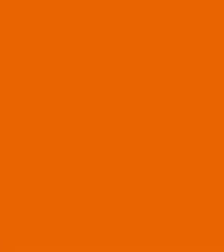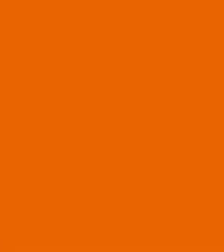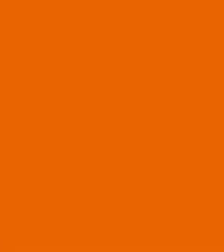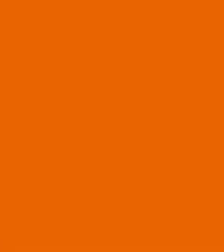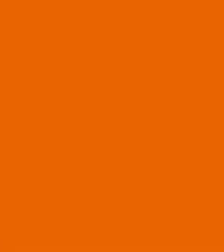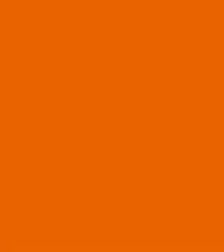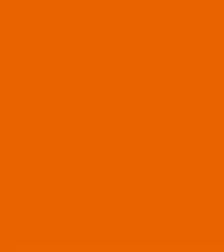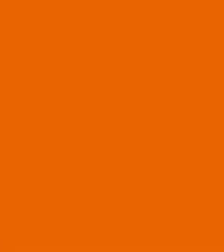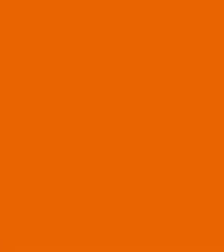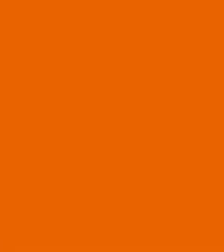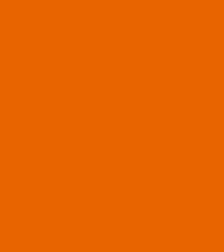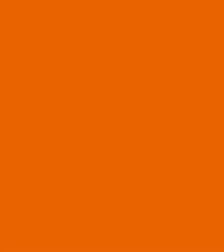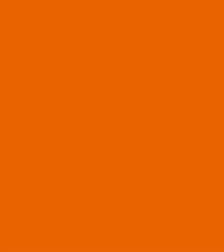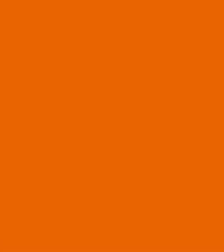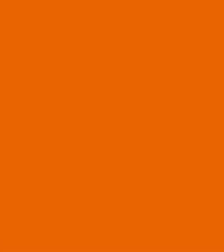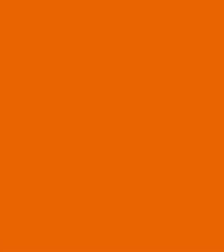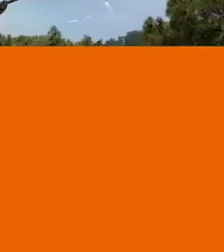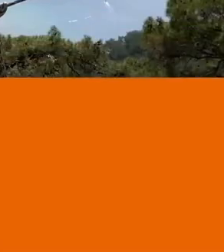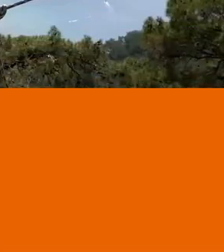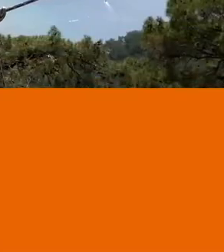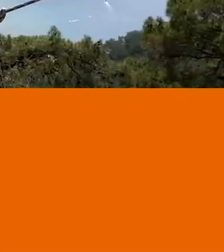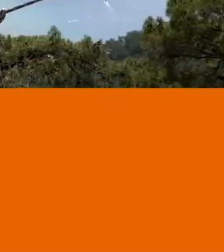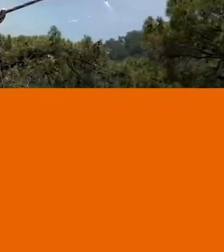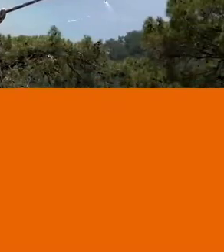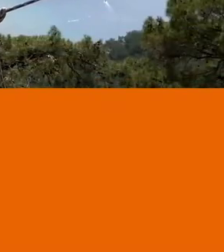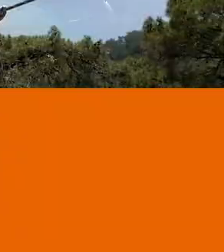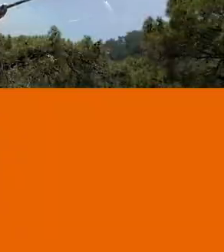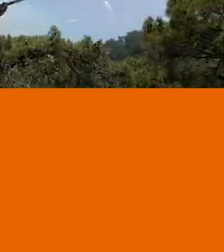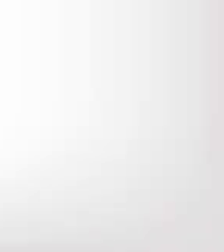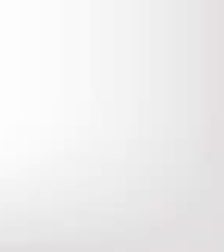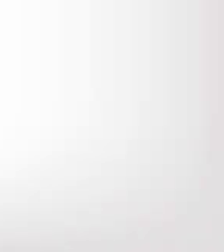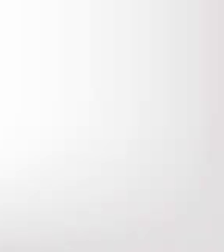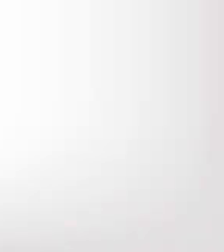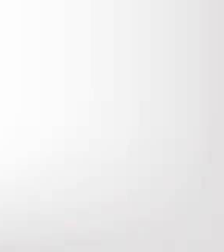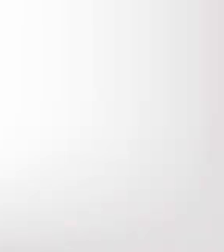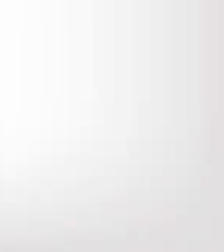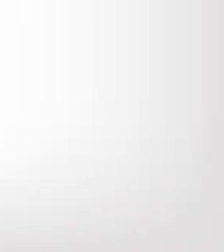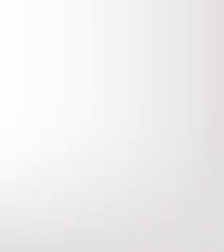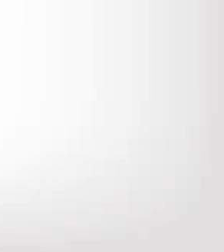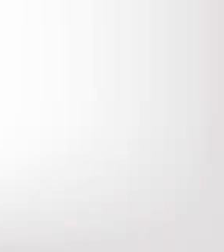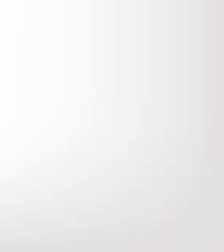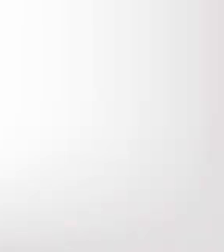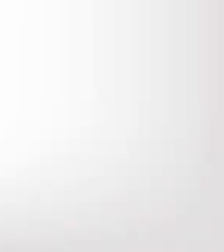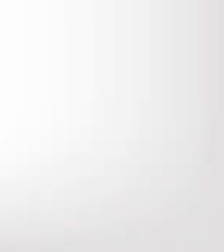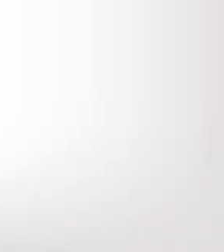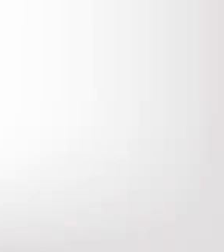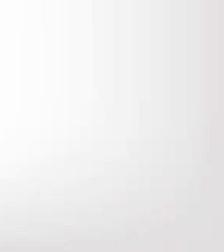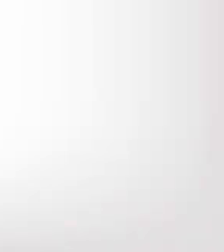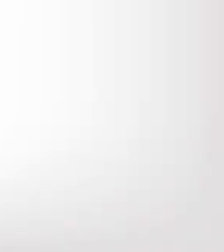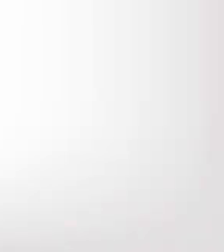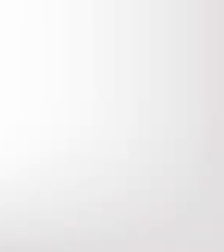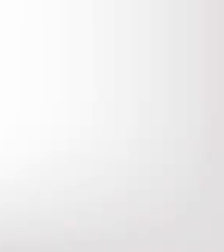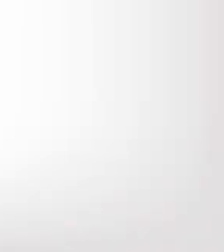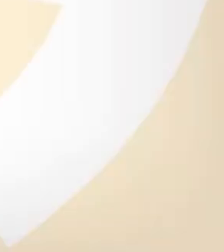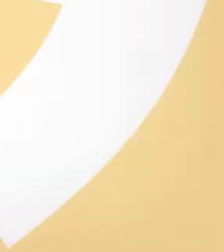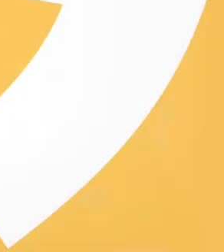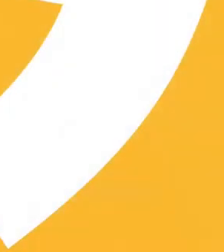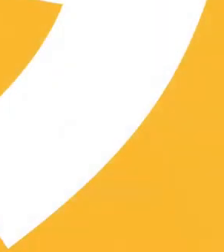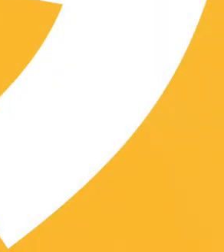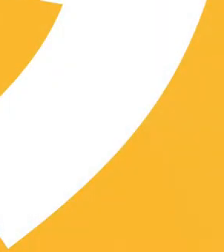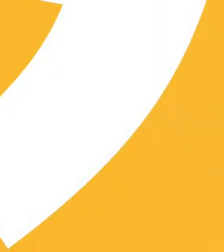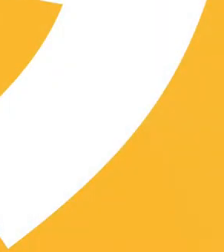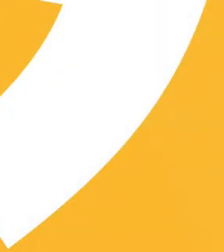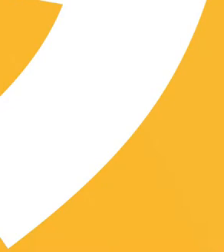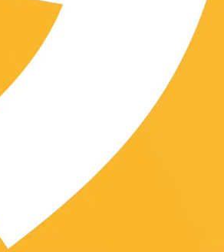Na spotkanie zaprosił mBank, oferujący mKonto Intensive dla tych, którzy chcą więcej z życia.